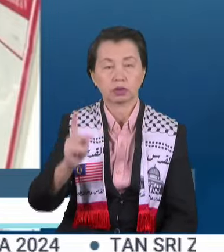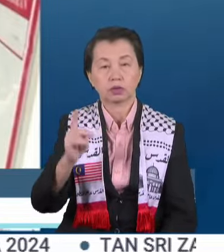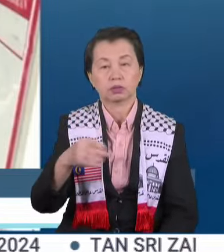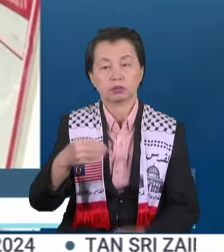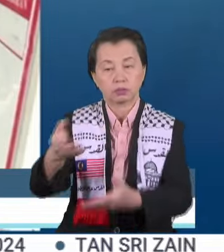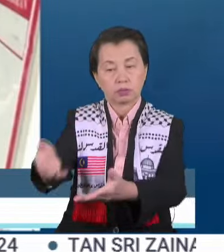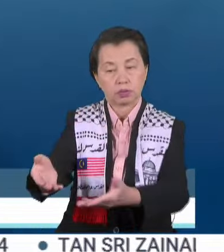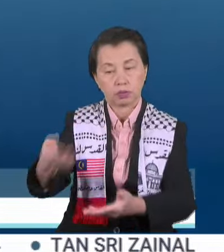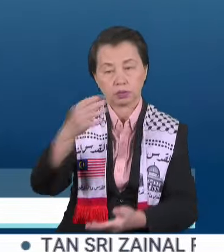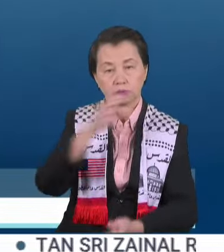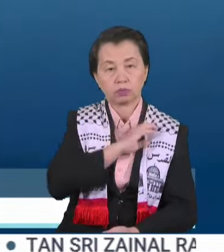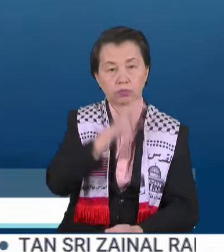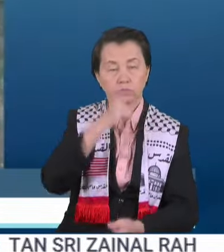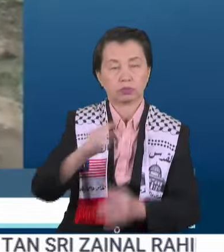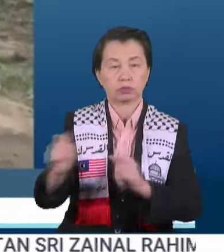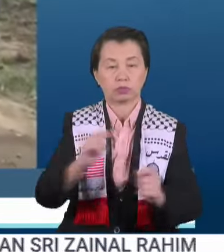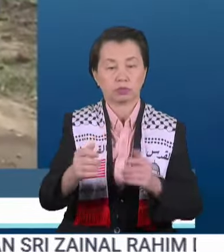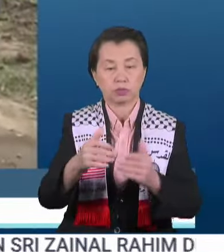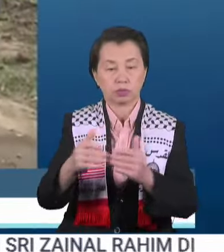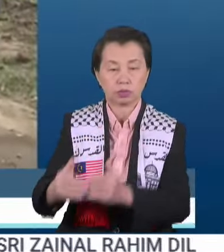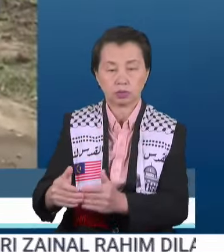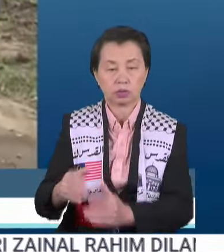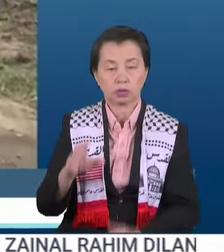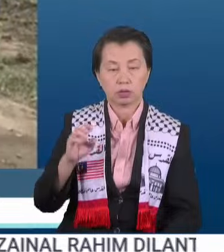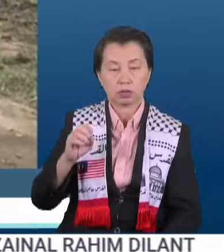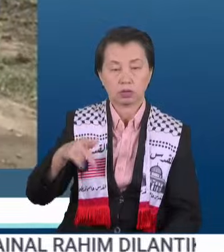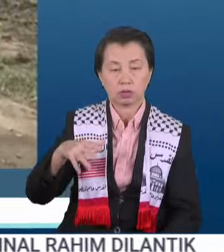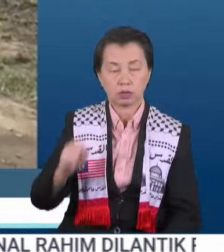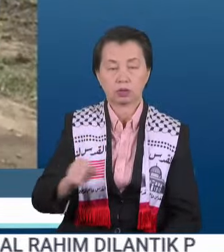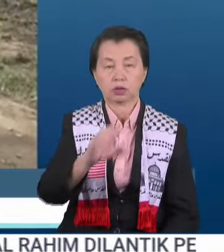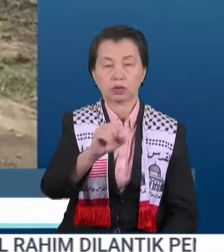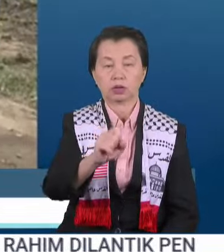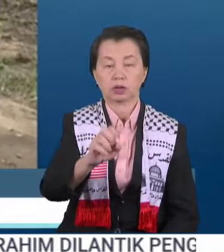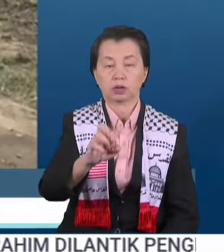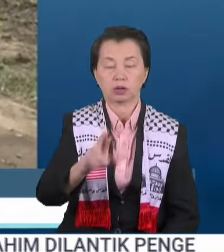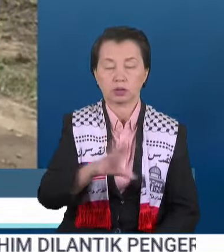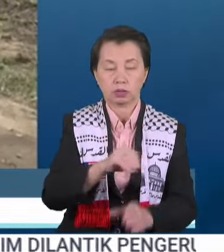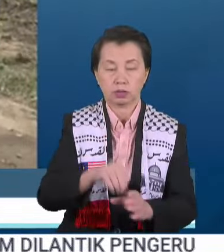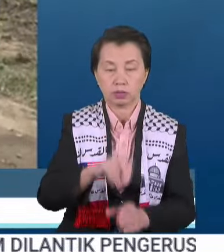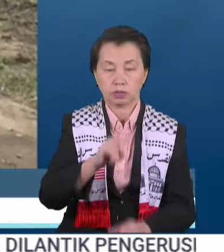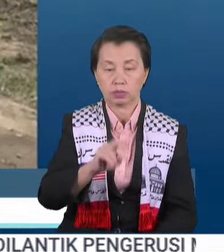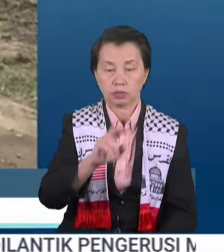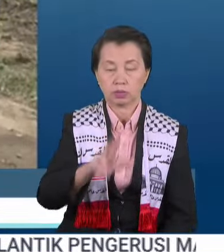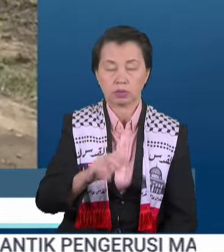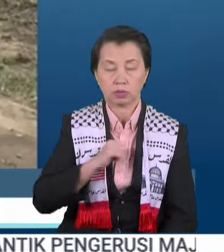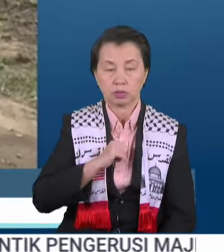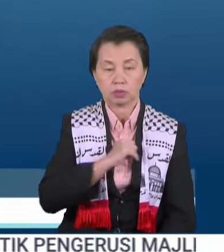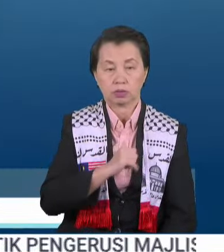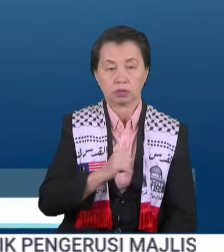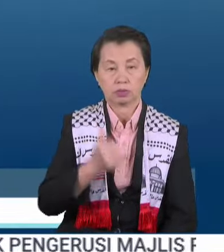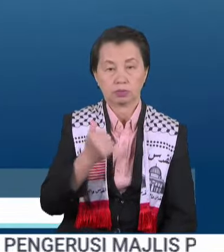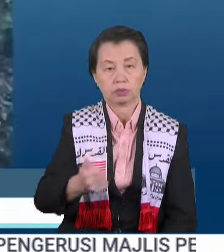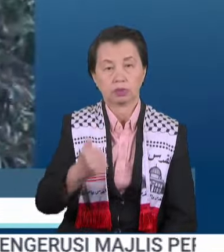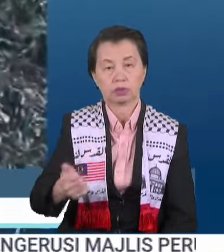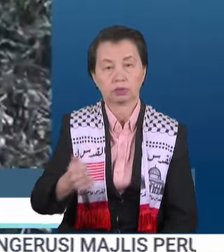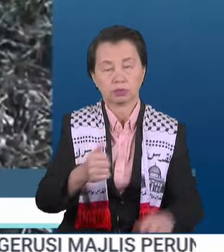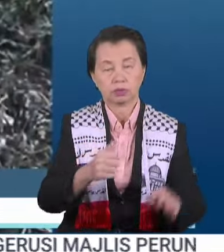pihak polis untuk tindakan selanjutnya. Operasi SAR tersebut melibatkan 23 anggota bomba, masing-masing 9